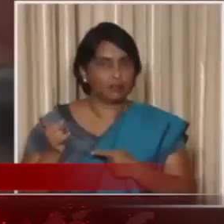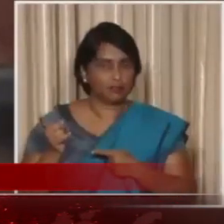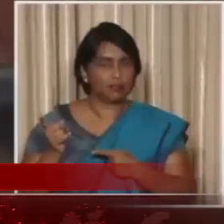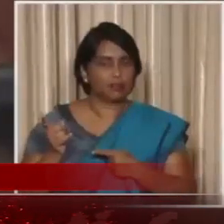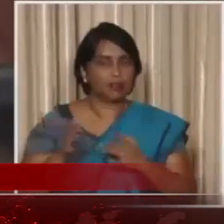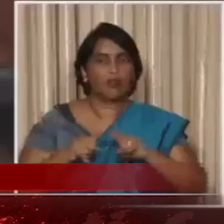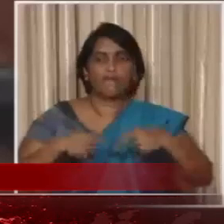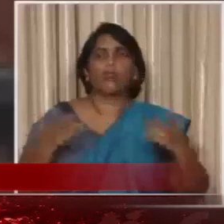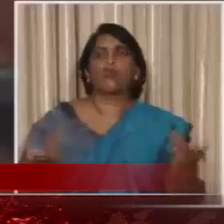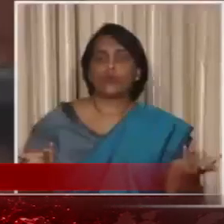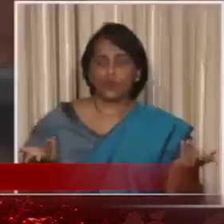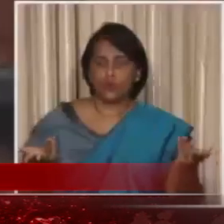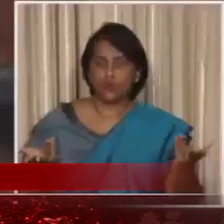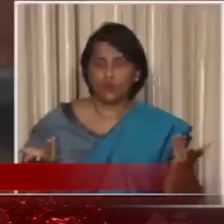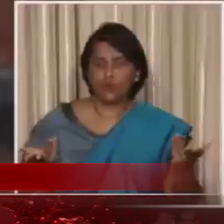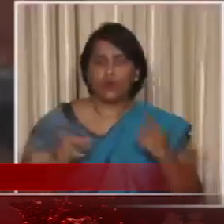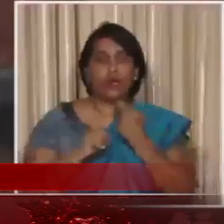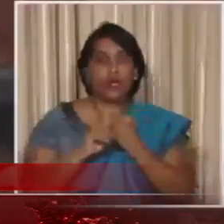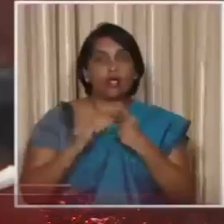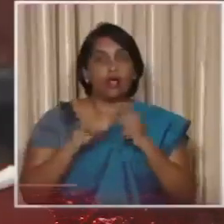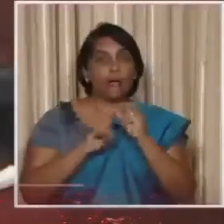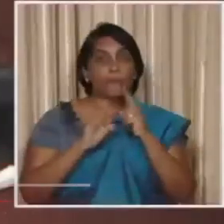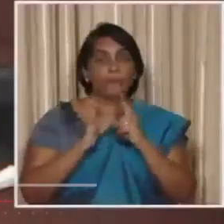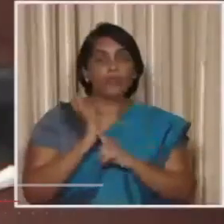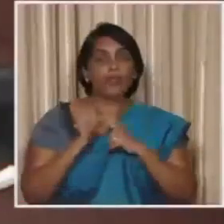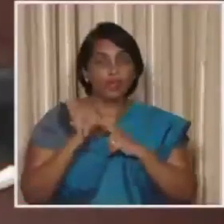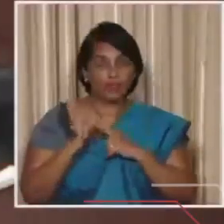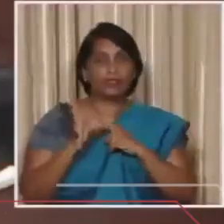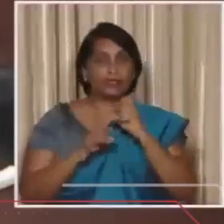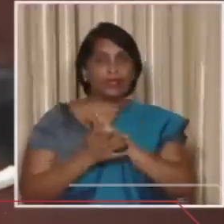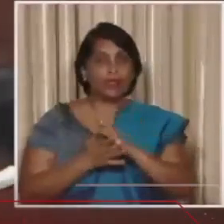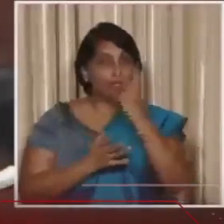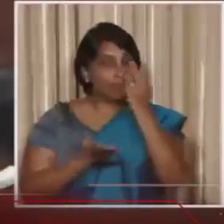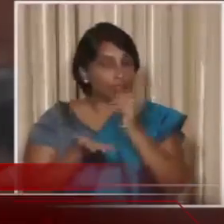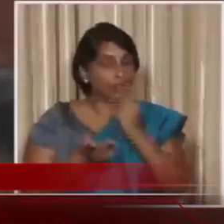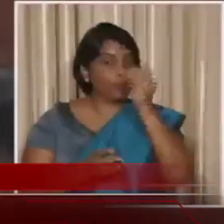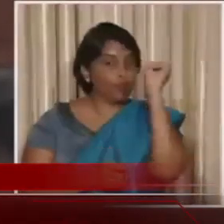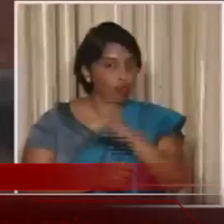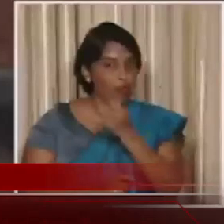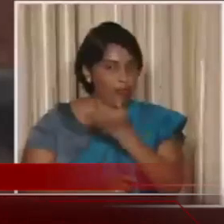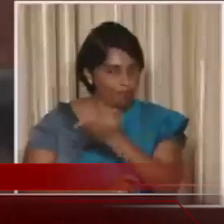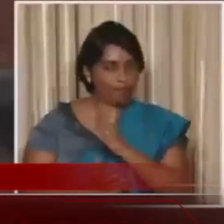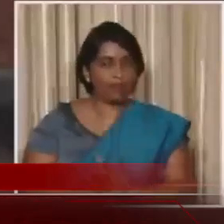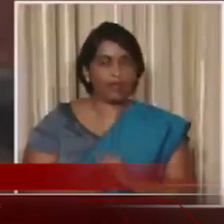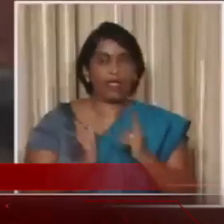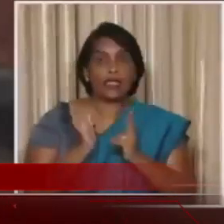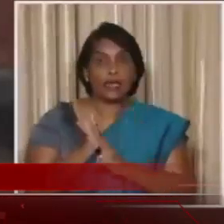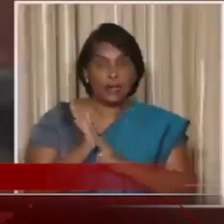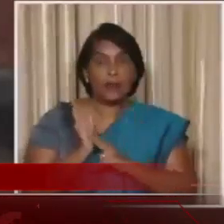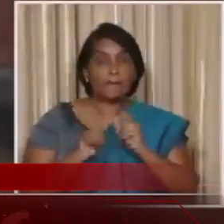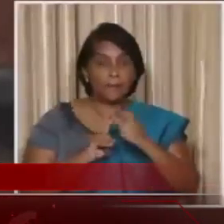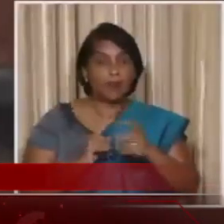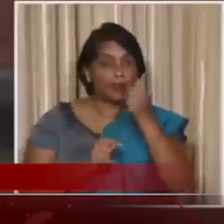මොන කොහෙද තියෙන්නේ කපිල චන්ද්‍රසේන දෙපාරක් account එකට සල්ලි ආවා මත තියාගන්න සල්ලි තියෙනවා නිමල් පෙරක account එකේ සල්ලි